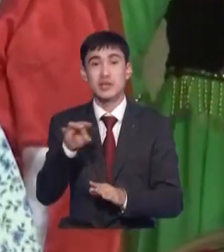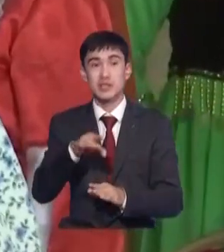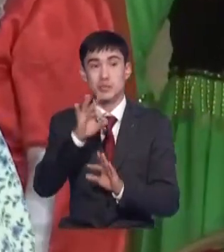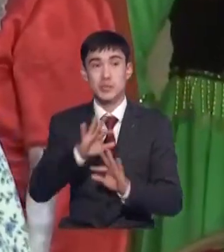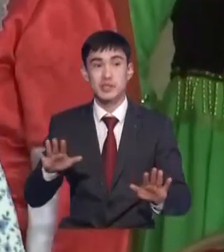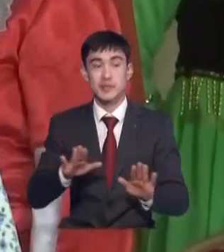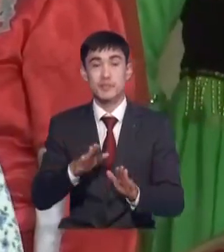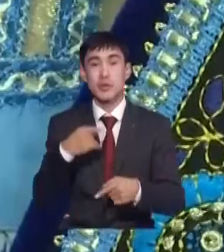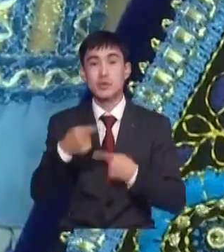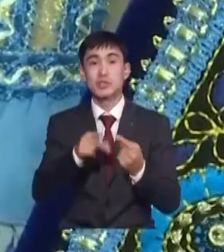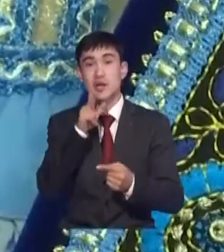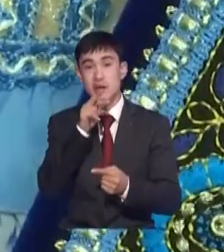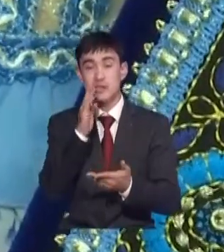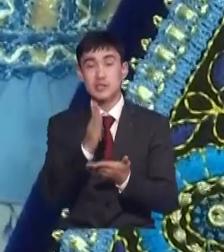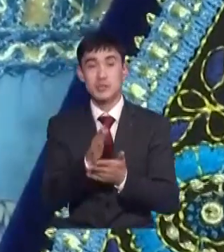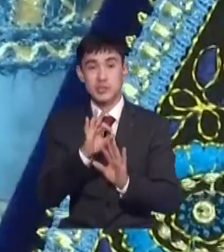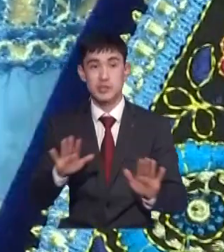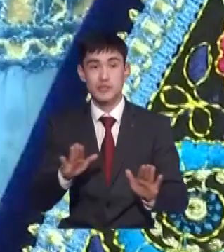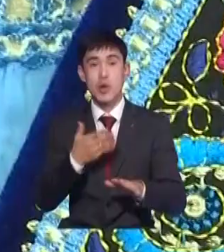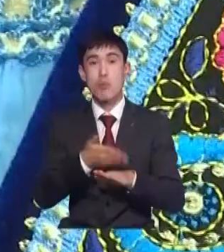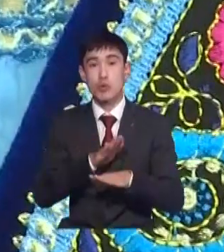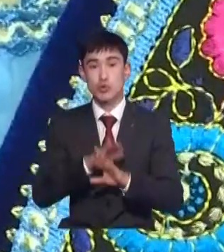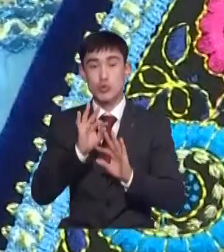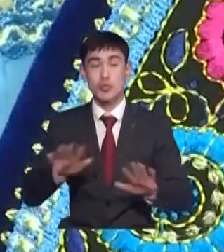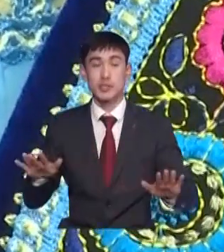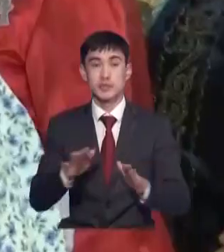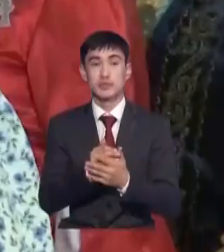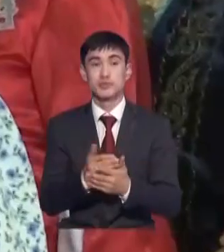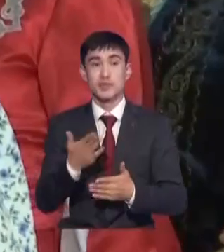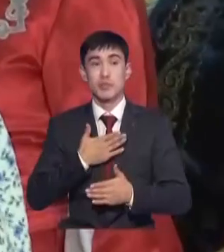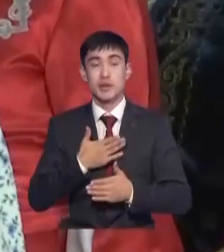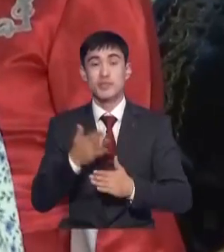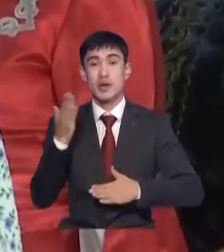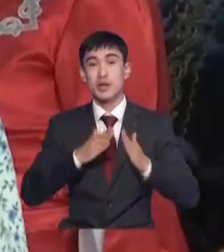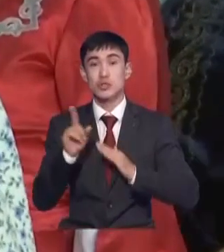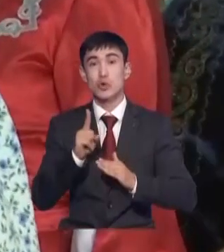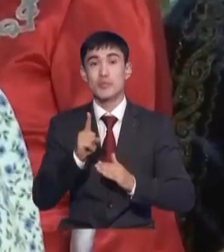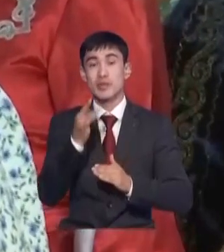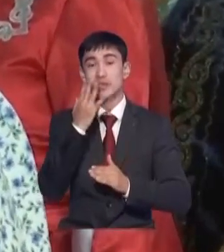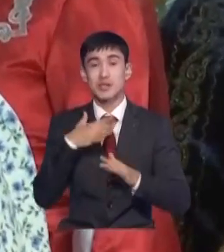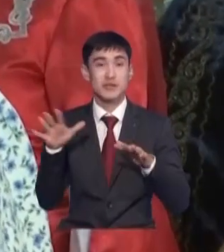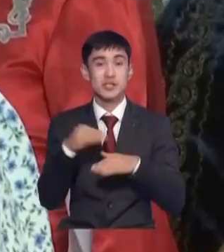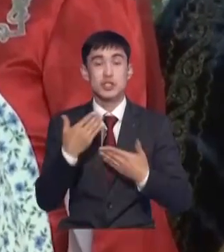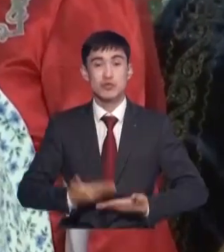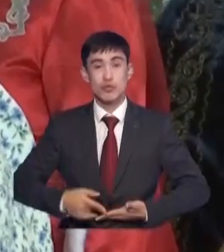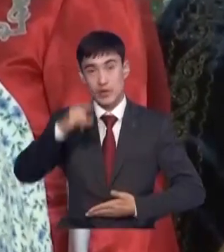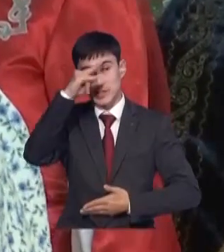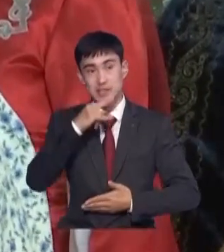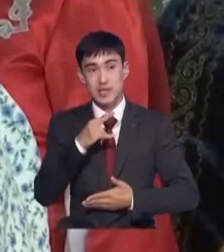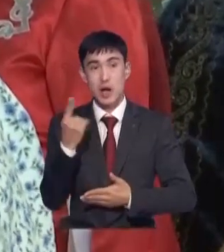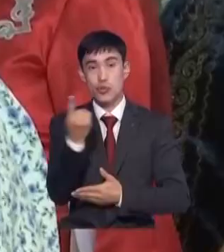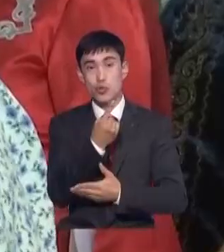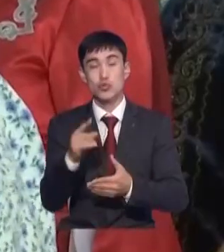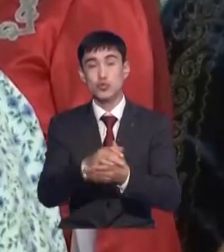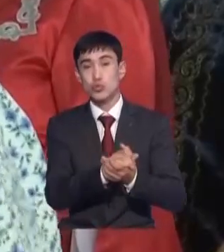песни. Впереди у нас корейские песни, польскую песню. Мы рады, то, что все национальности у нас живут в Казахстане